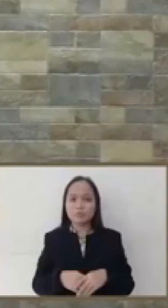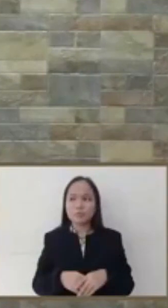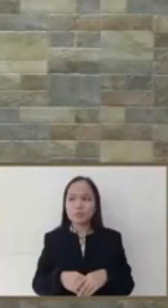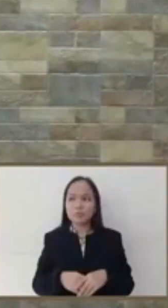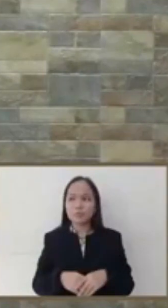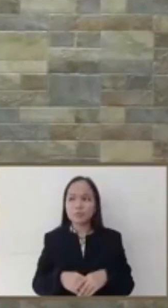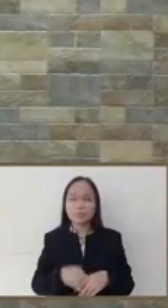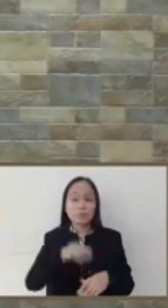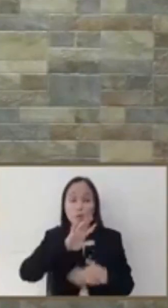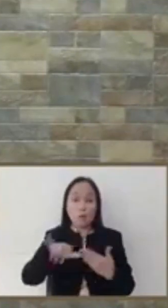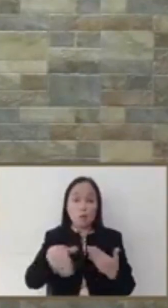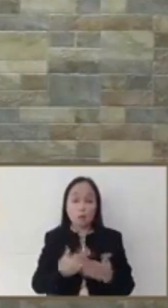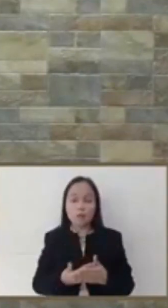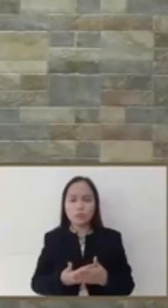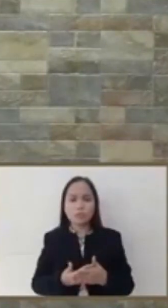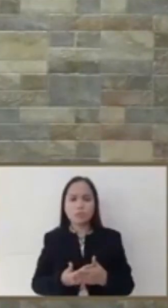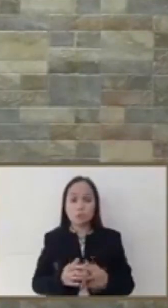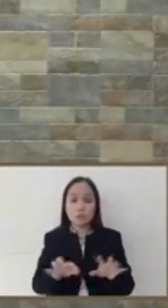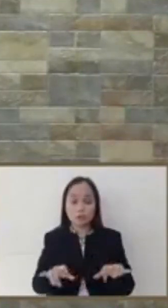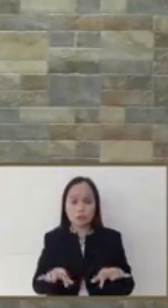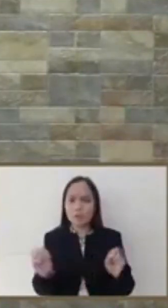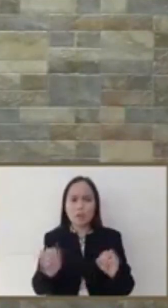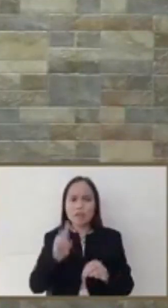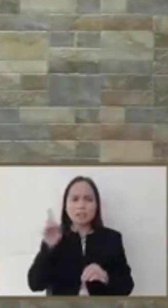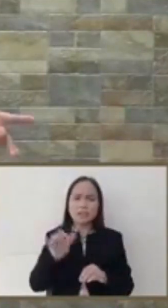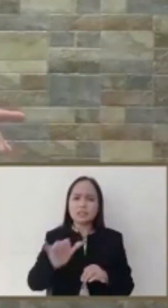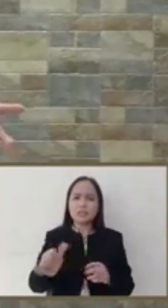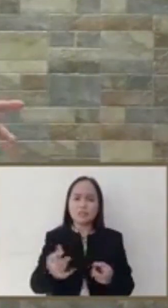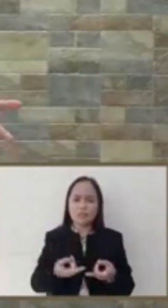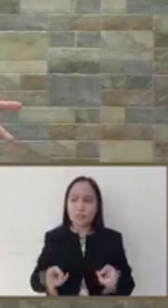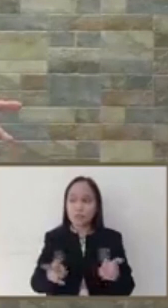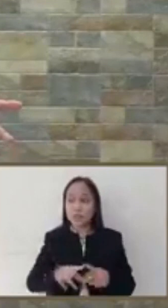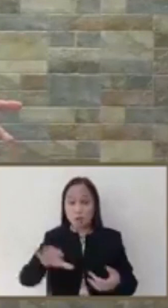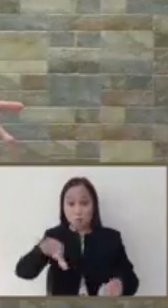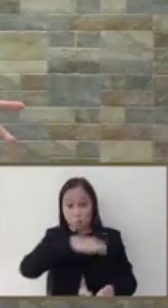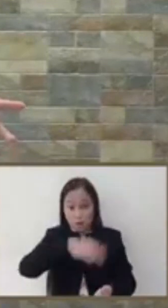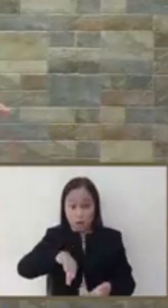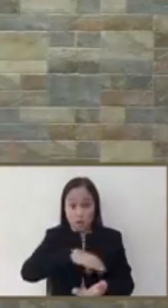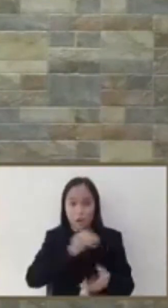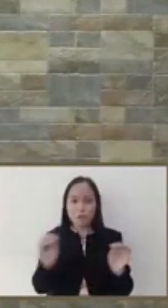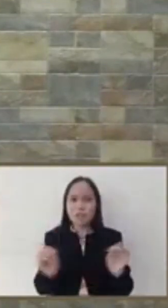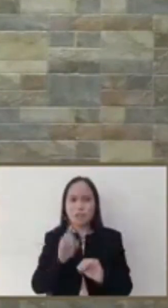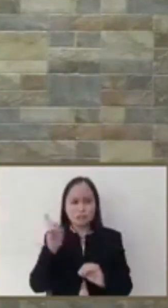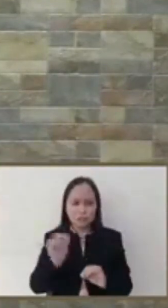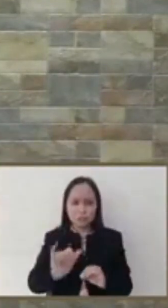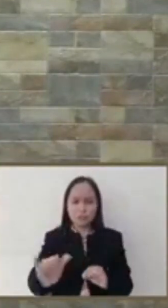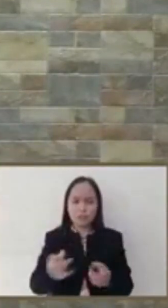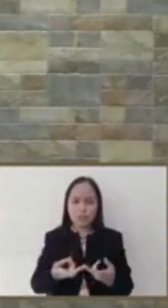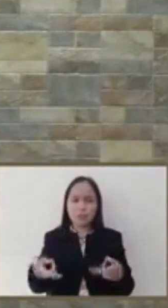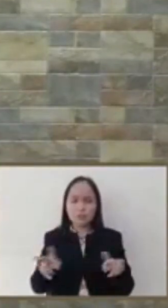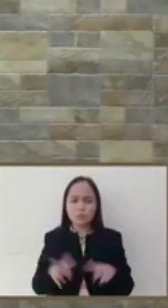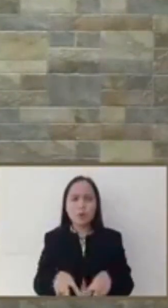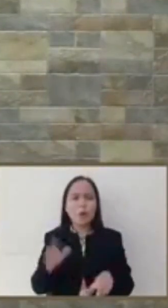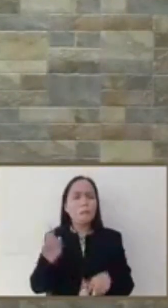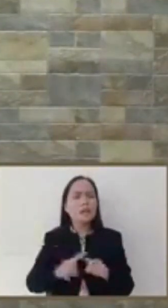Lahat mga computers natin, walang eternal value. Choir, you're singing the choir, walang eternal value yan.